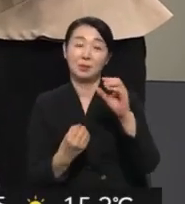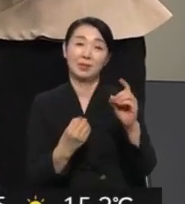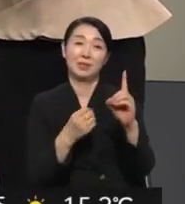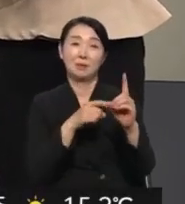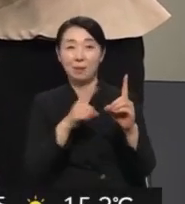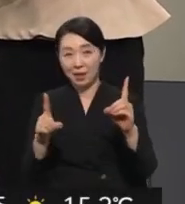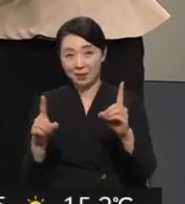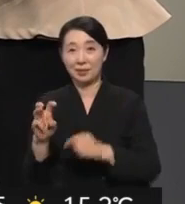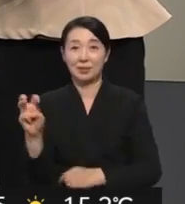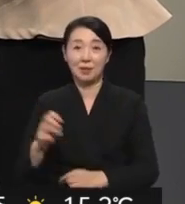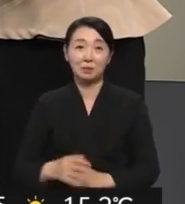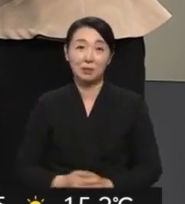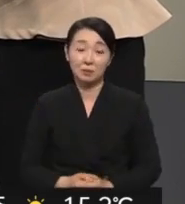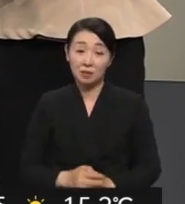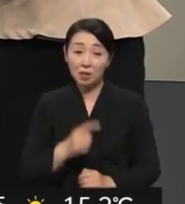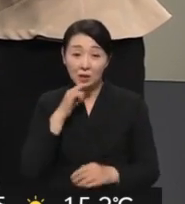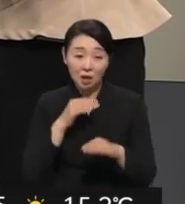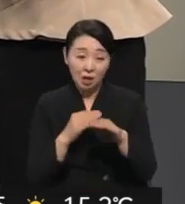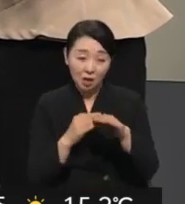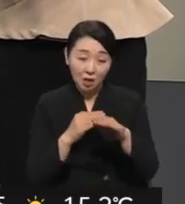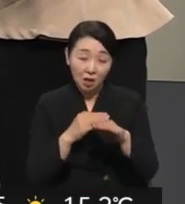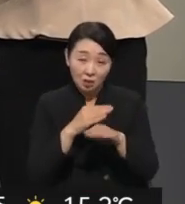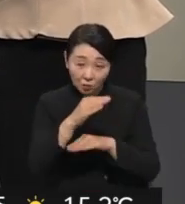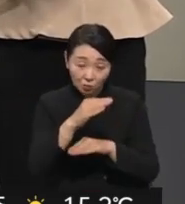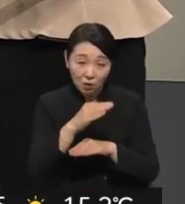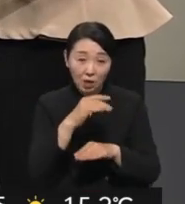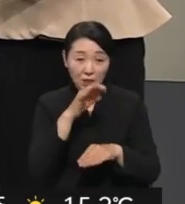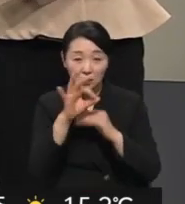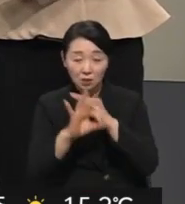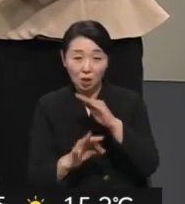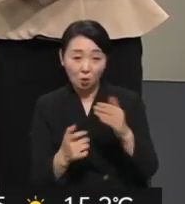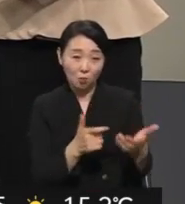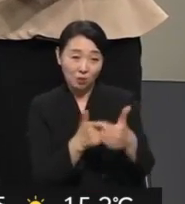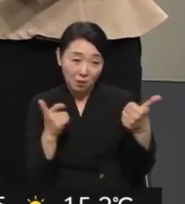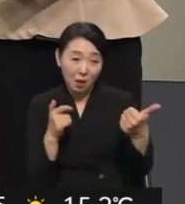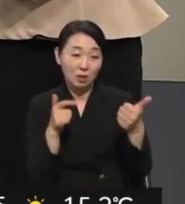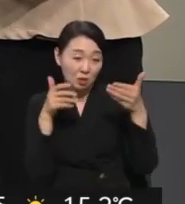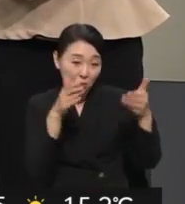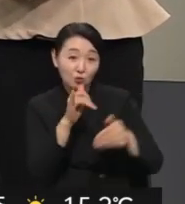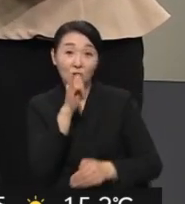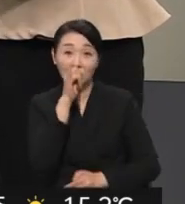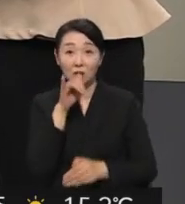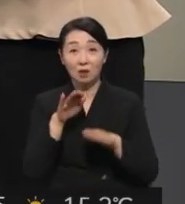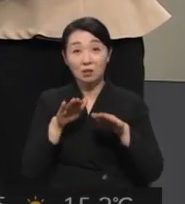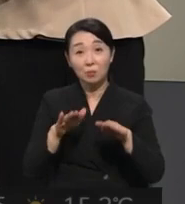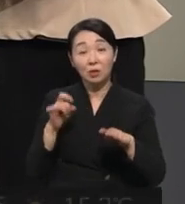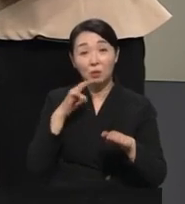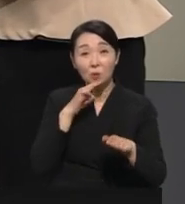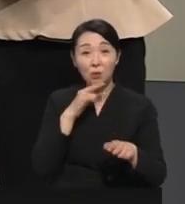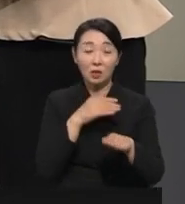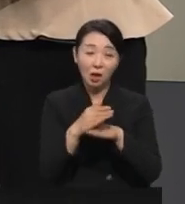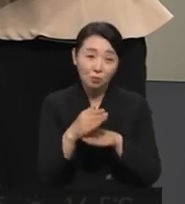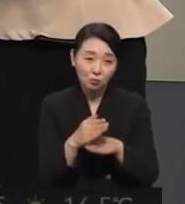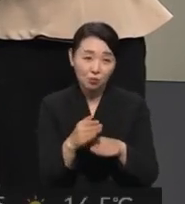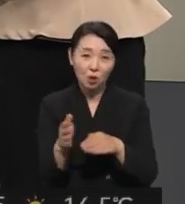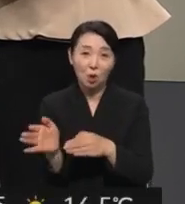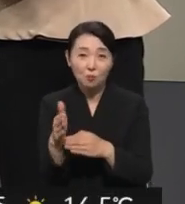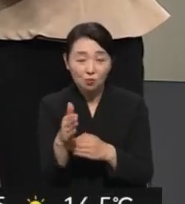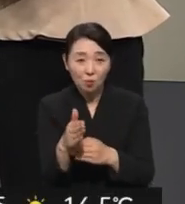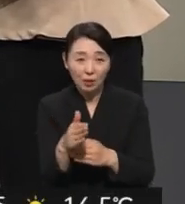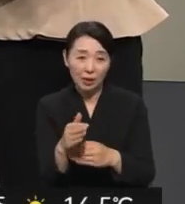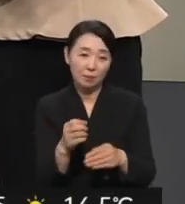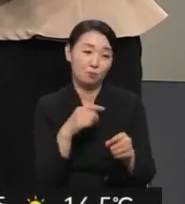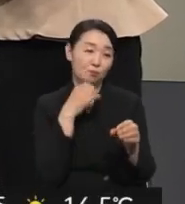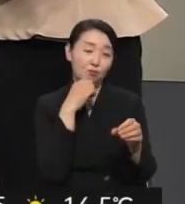성동격서입니다. 서해 공무원 피격 사건 수사 속보가 들어와서 그쪽에 집중하고 있으면 이번엔 탈북어민 강제북송 사건